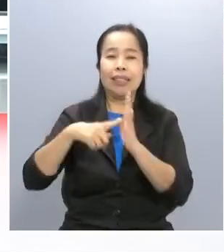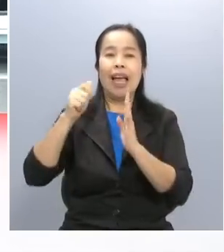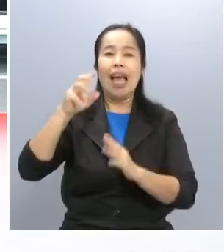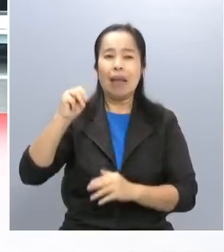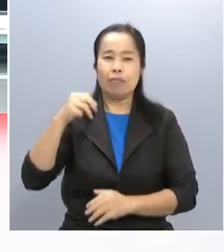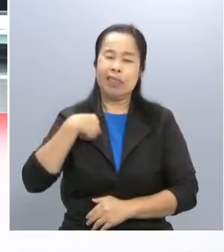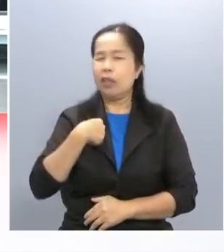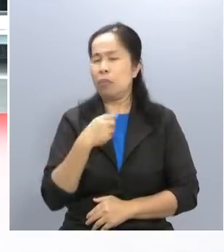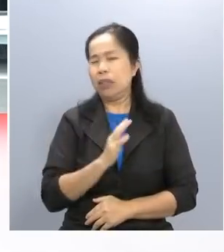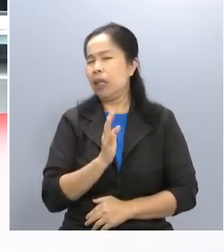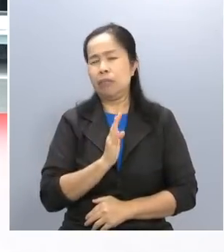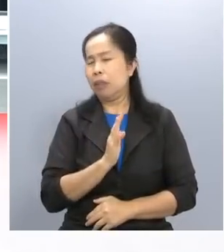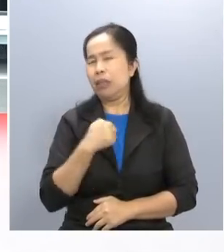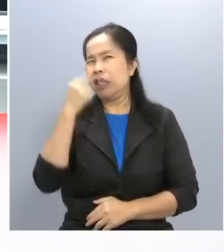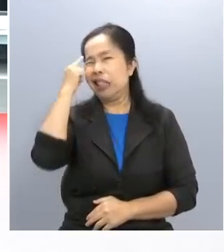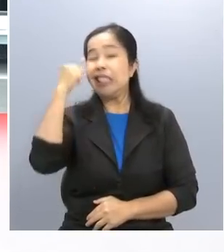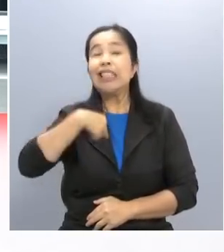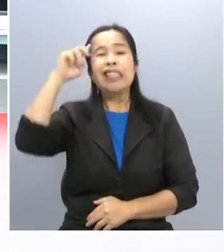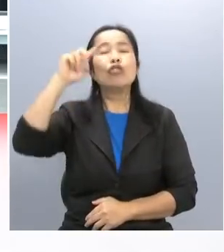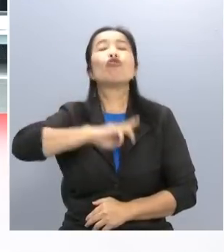พี่เชื่อว่าไม่น่าใ